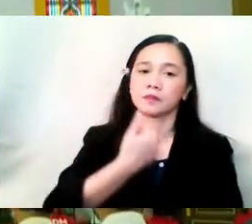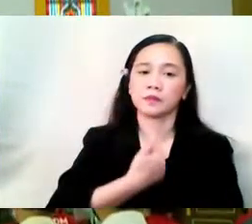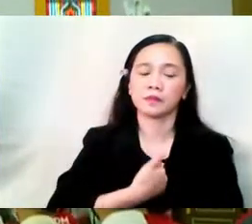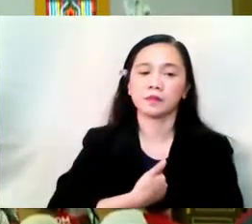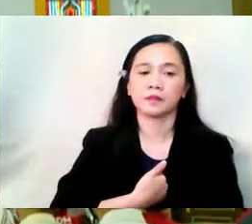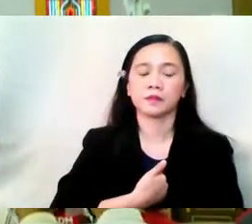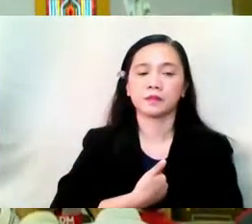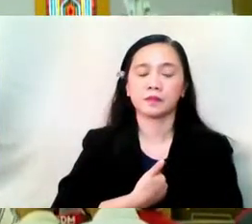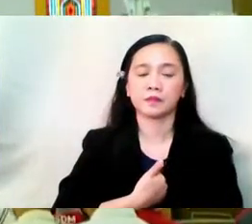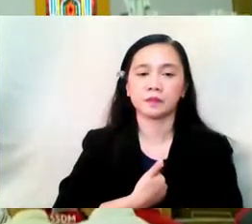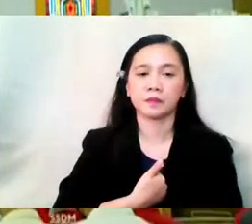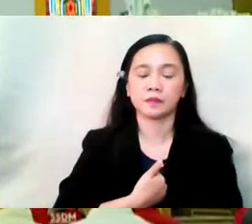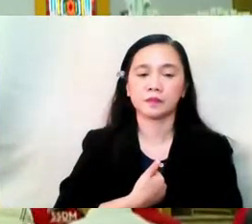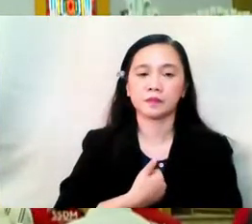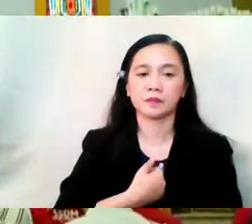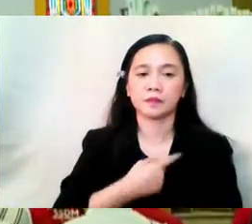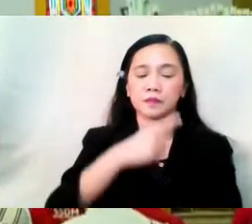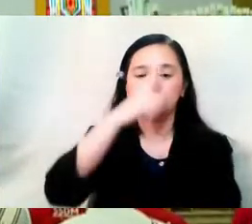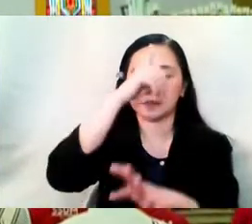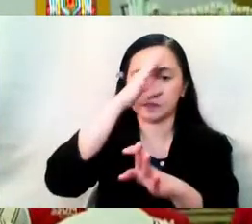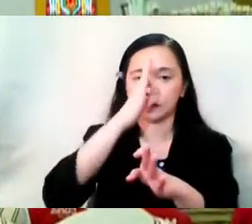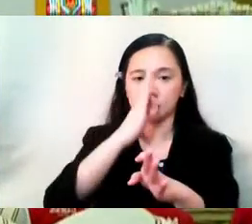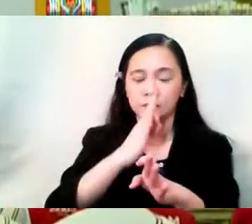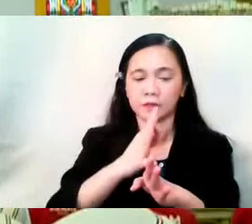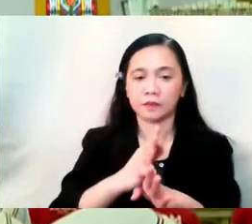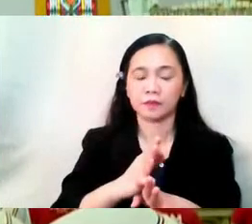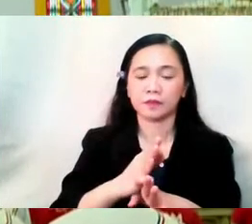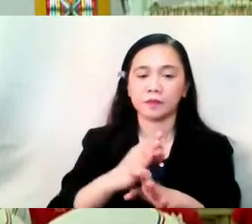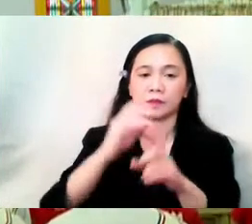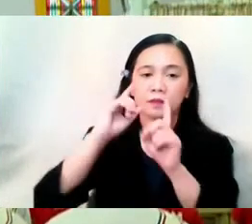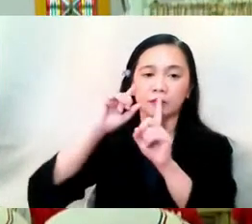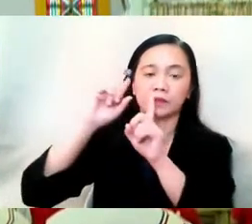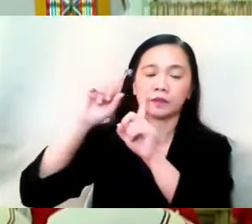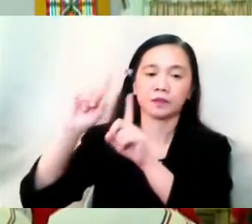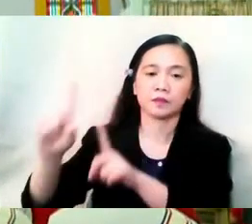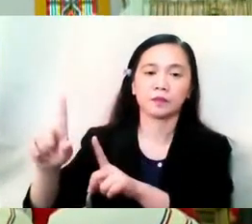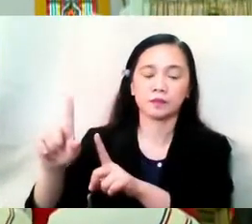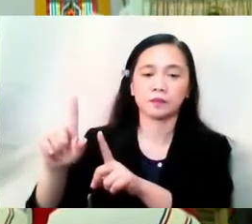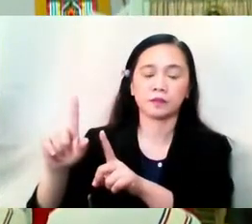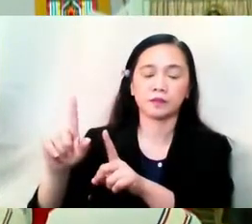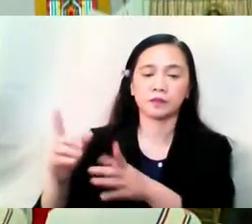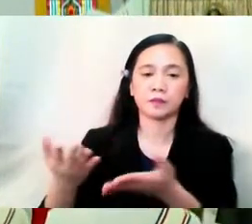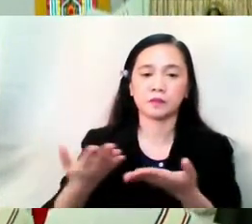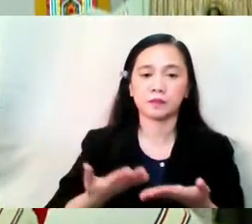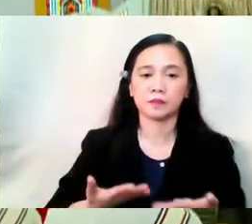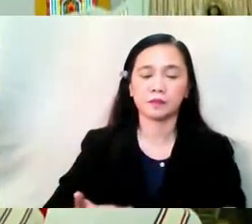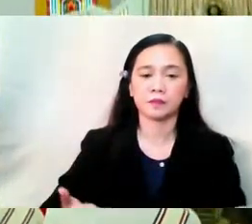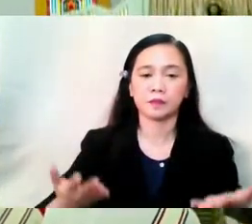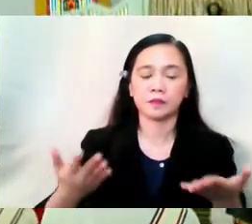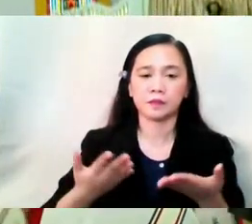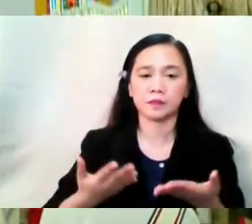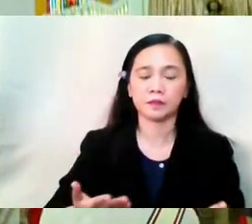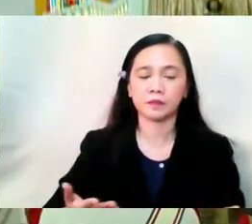handog. Laging tapat at laging tugon. Naririto, handa kami,